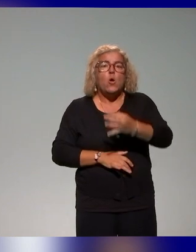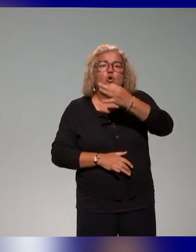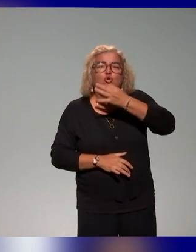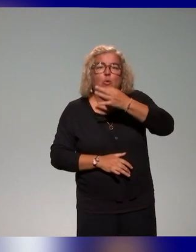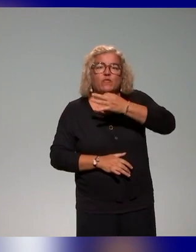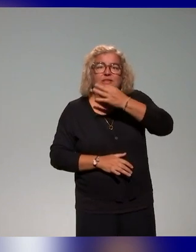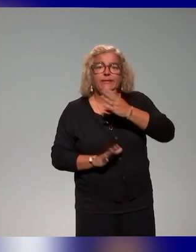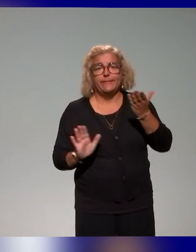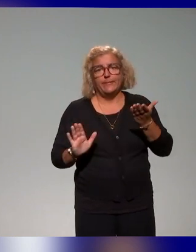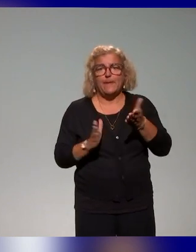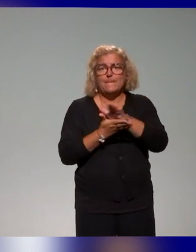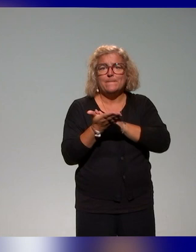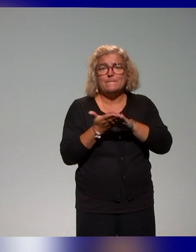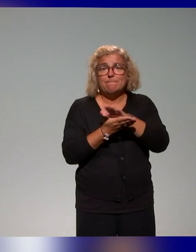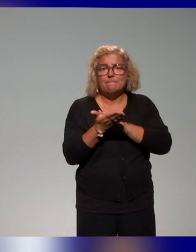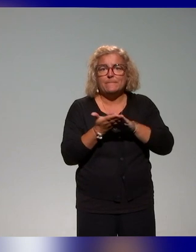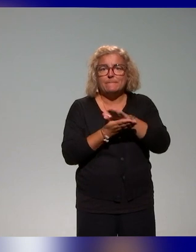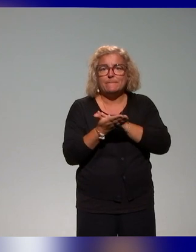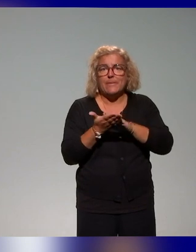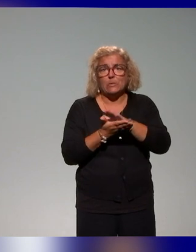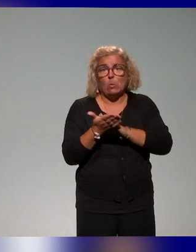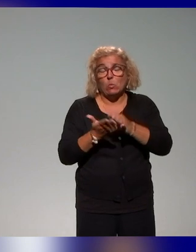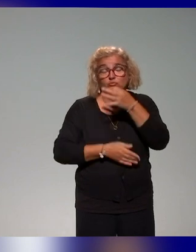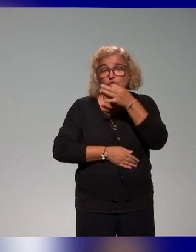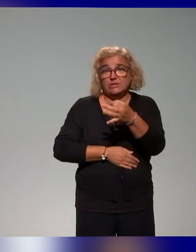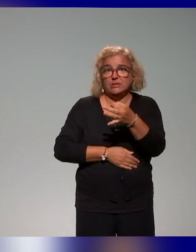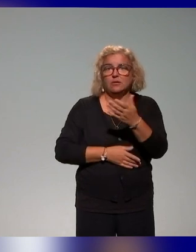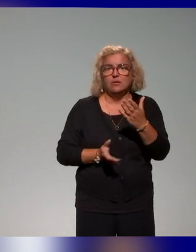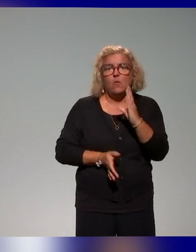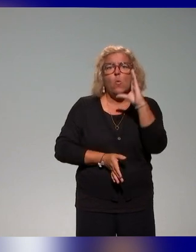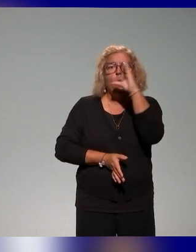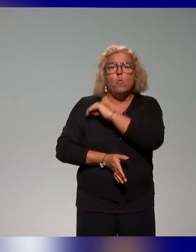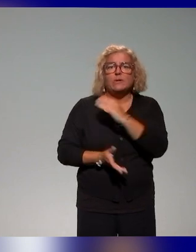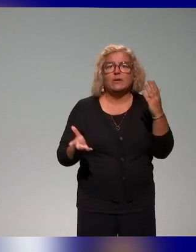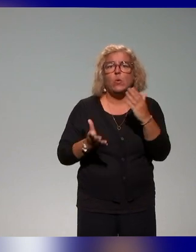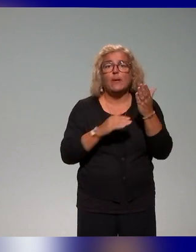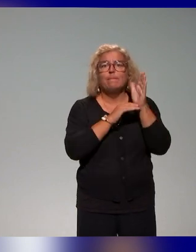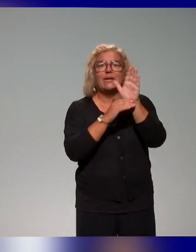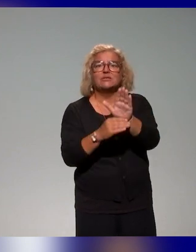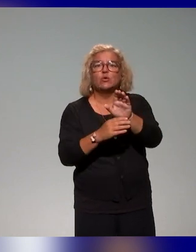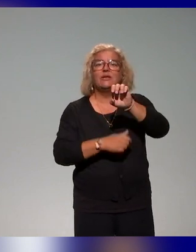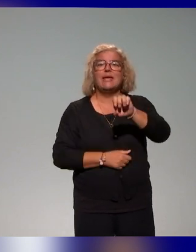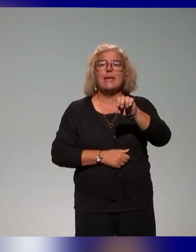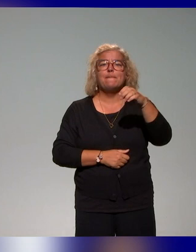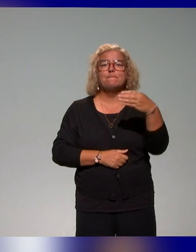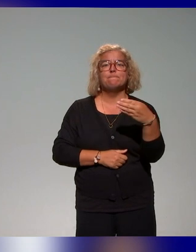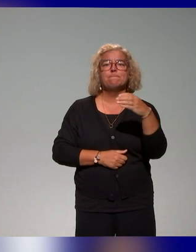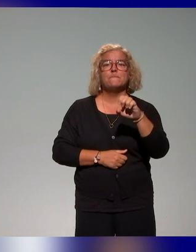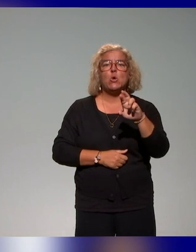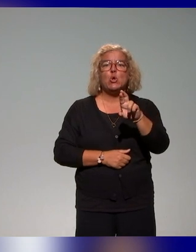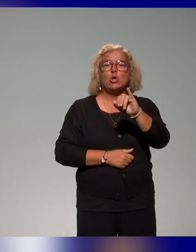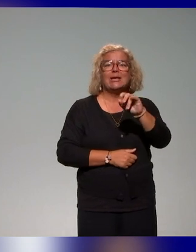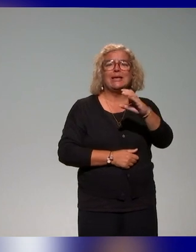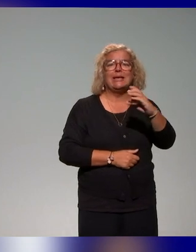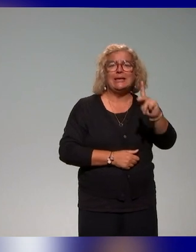pour m'excuser tout à fait platement, parce que j'ai oublié de présenter Emeric, qui est en plus notre